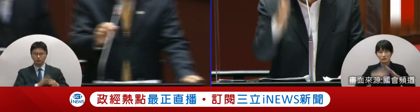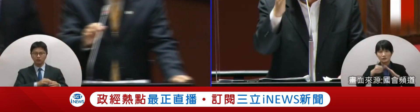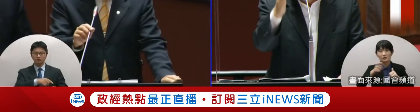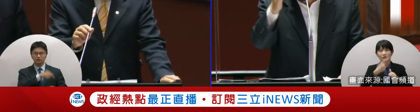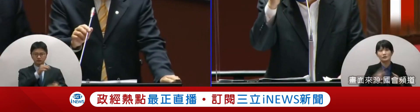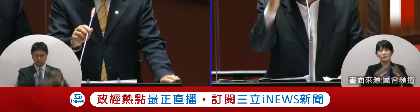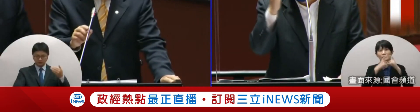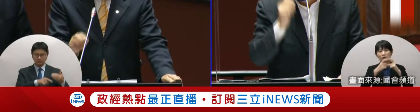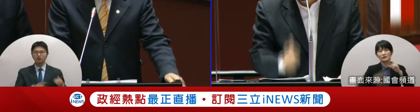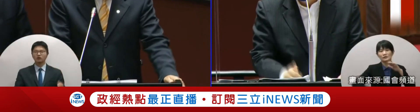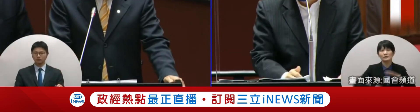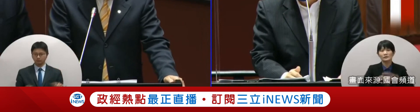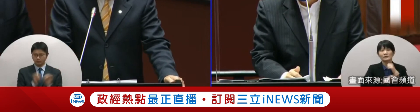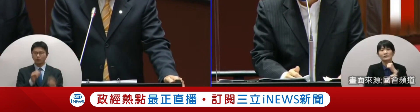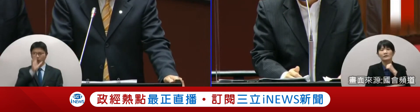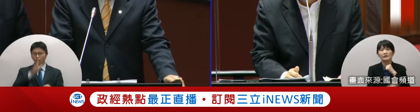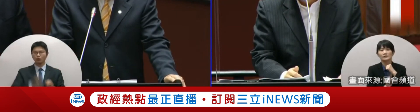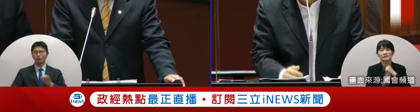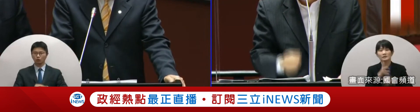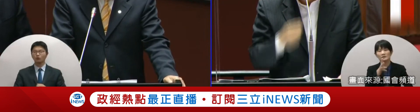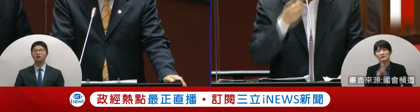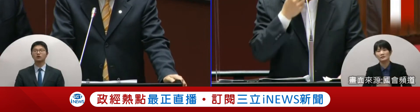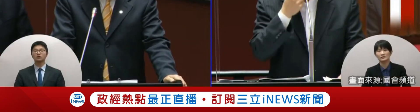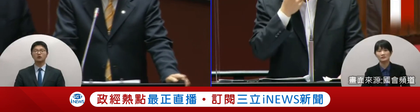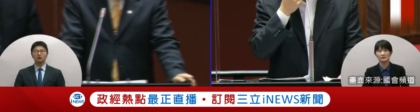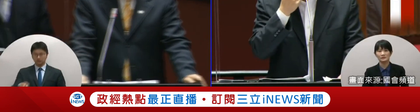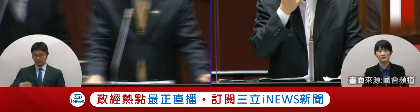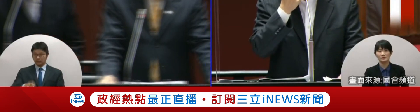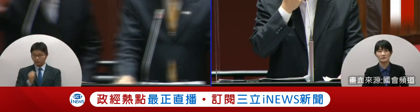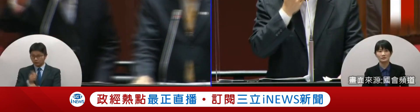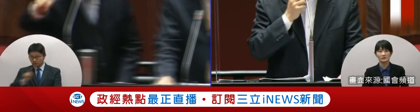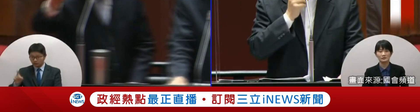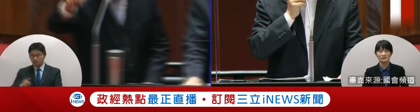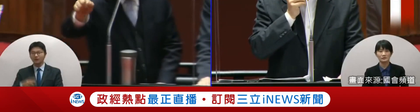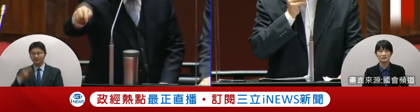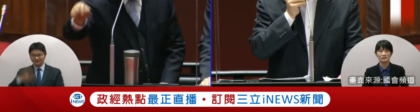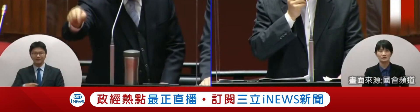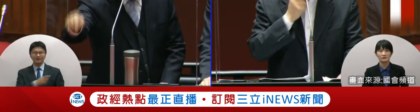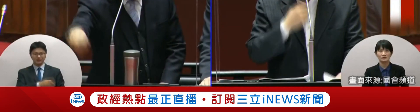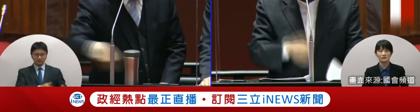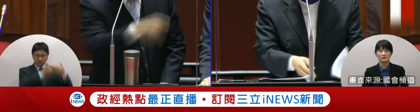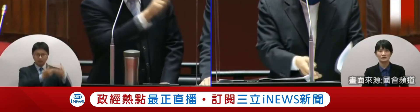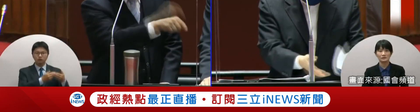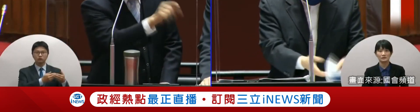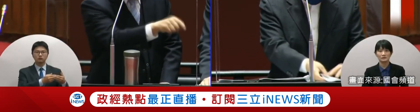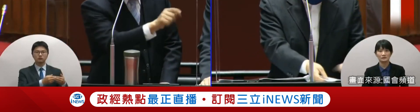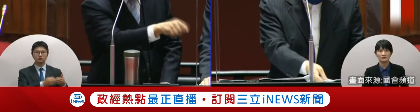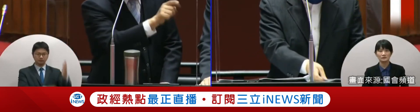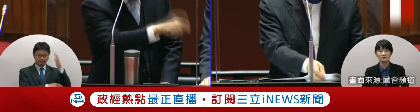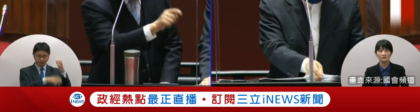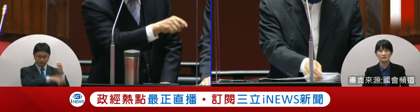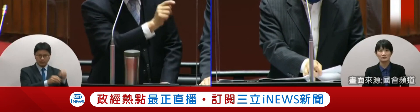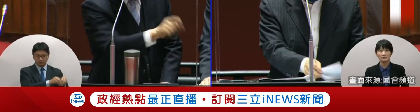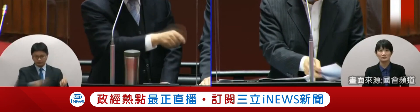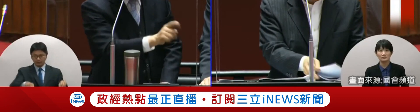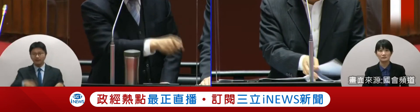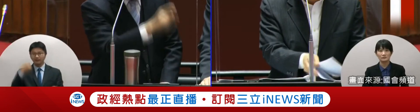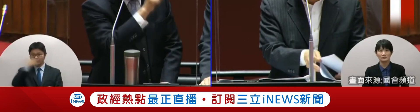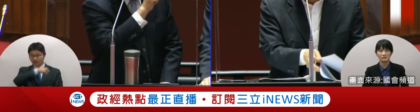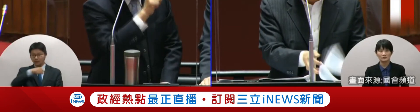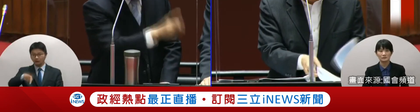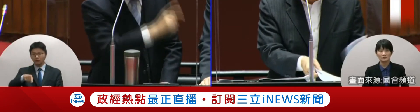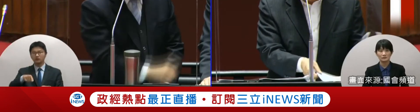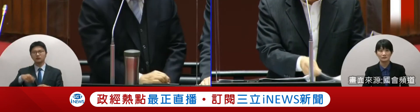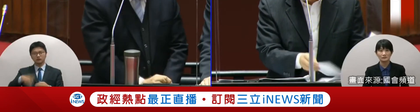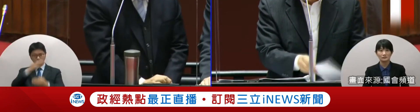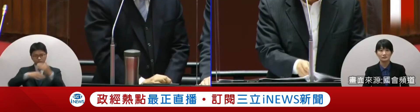回答我，他违反哪一个法律？你告诉我。 不只是行为违法，是陆方分支机构不得在台湾大学校园